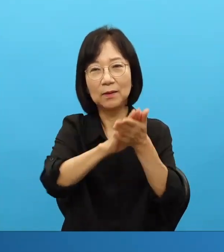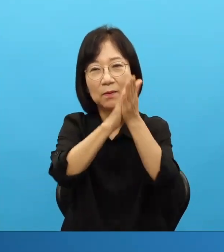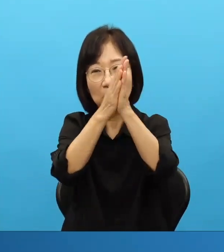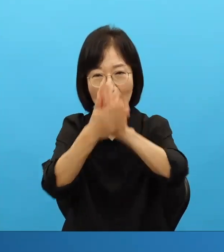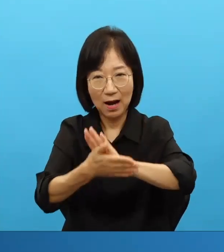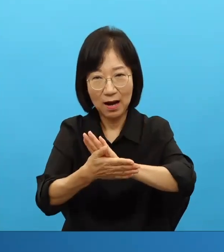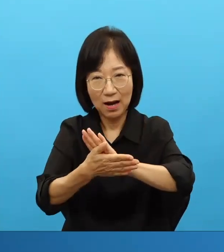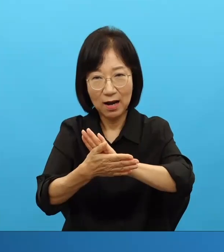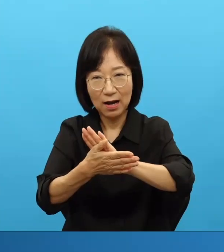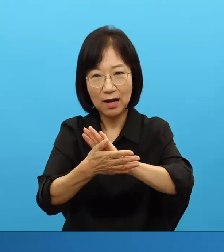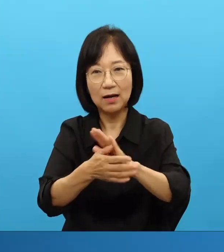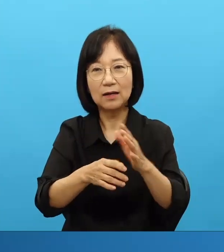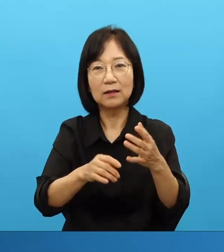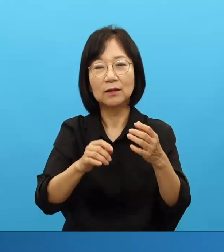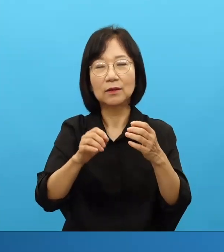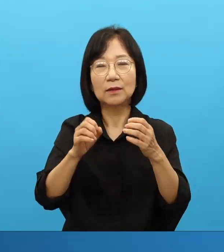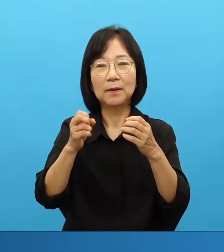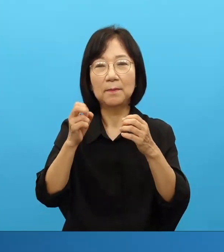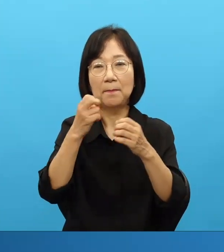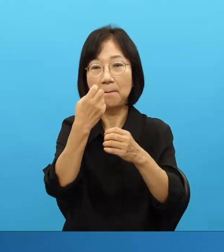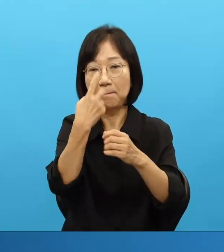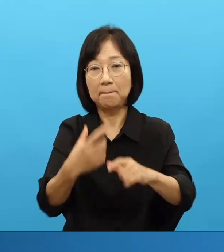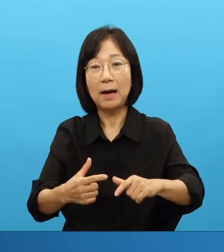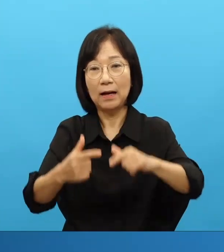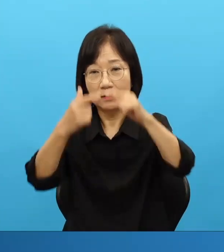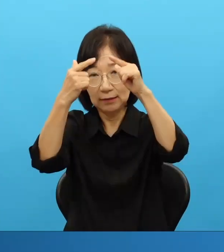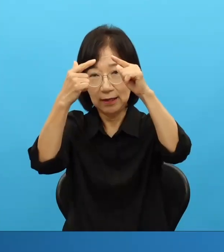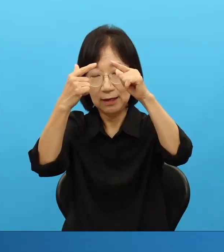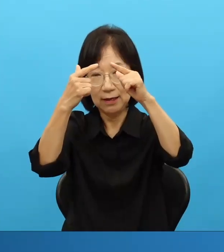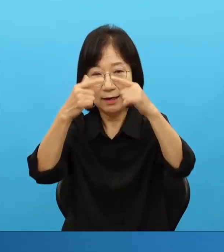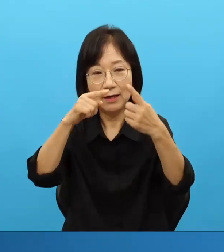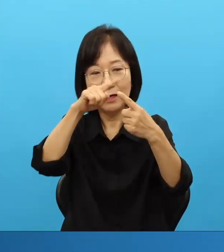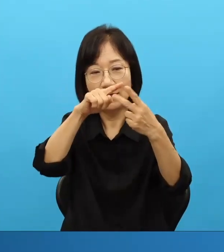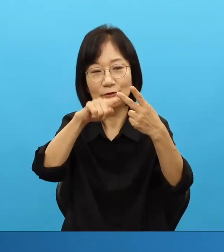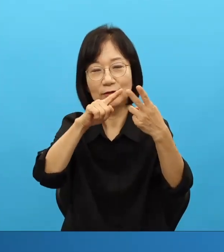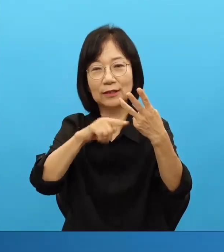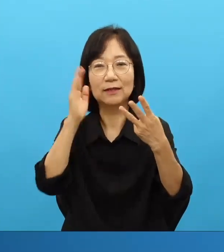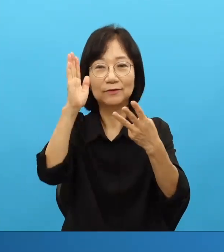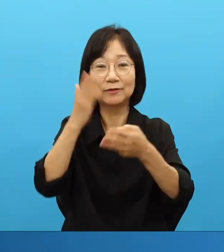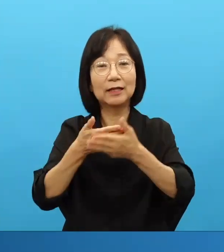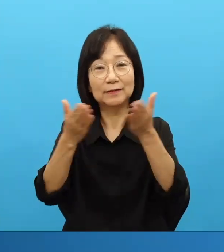현장의 세 가지 뜰이란 제목으로 세 강의 메시지가 선포됐습니다.